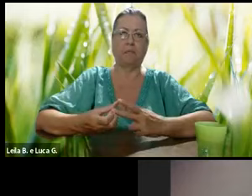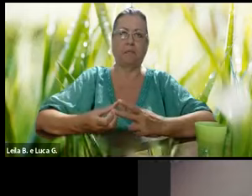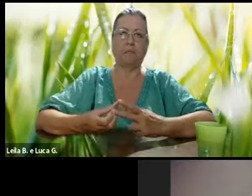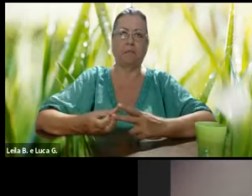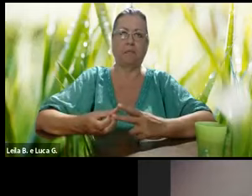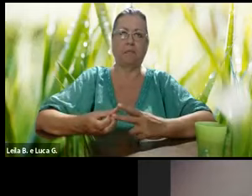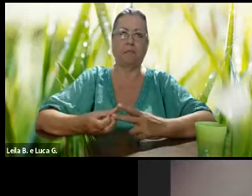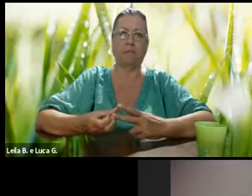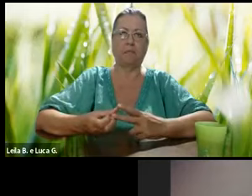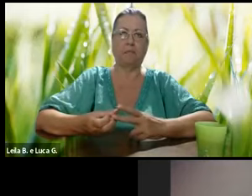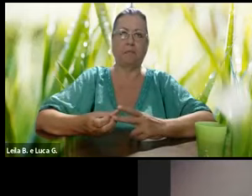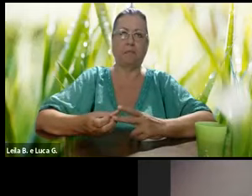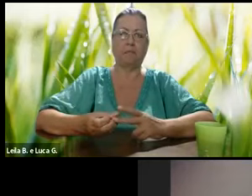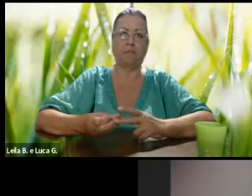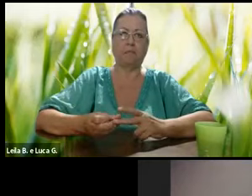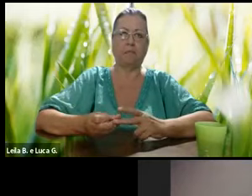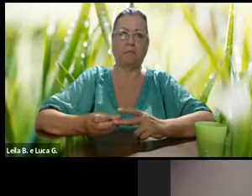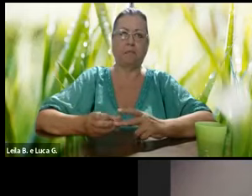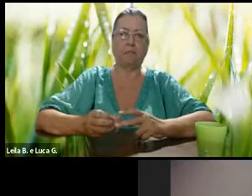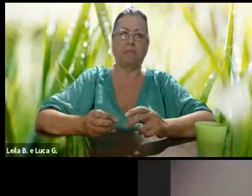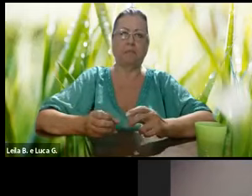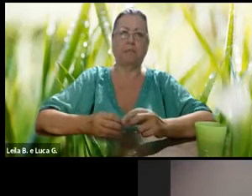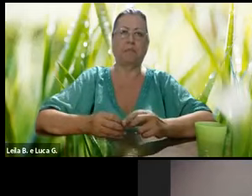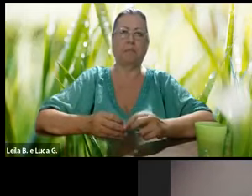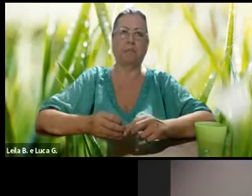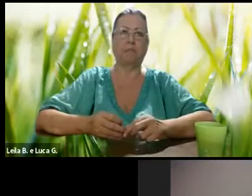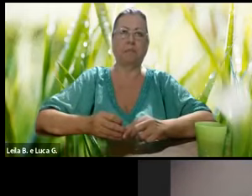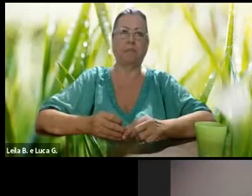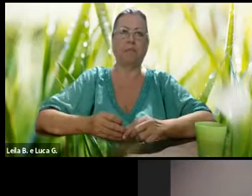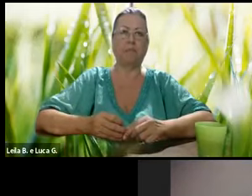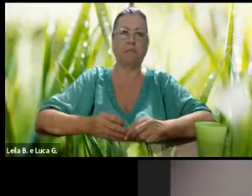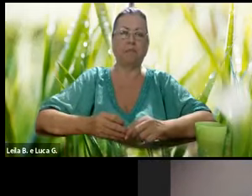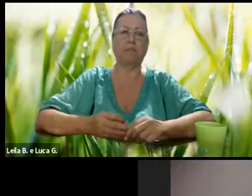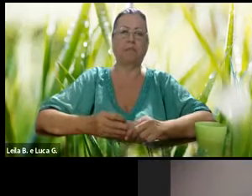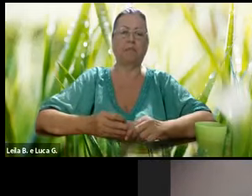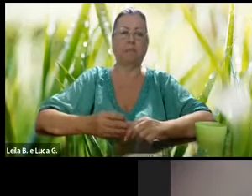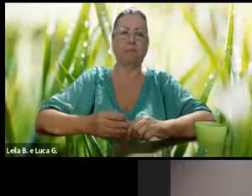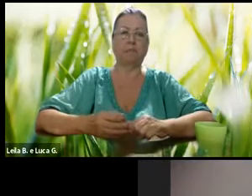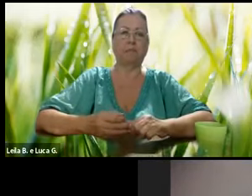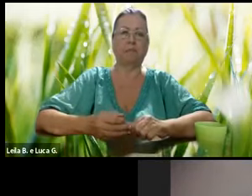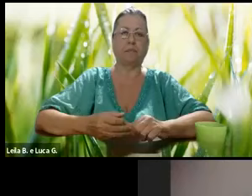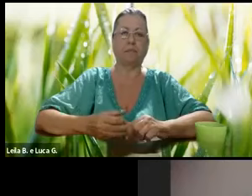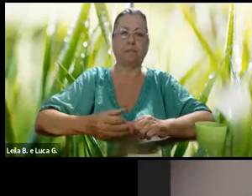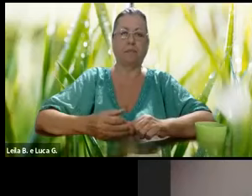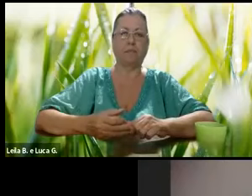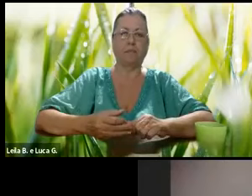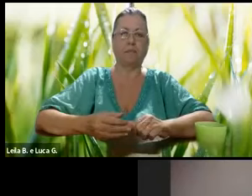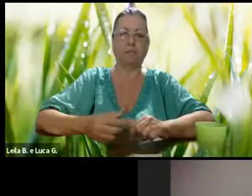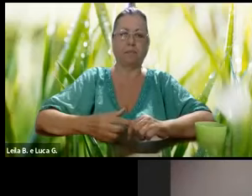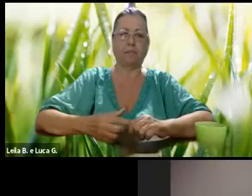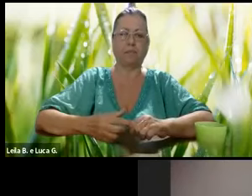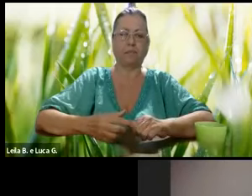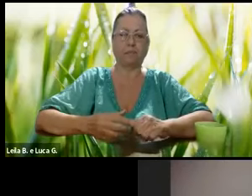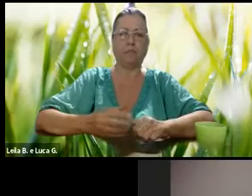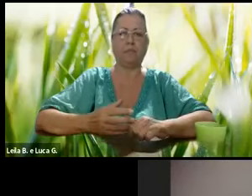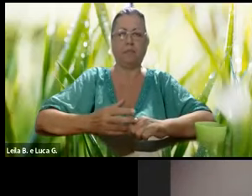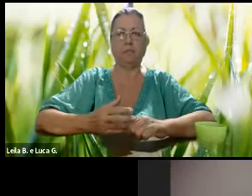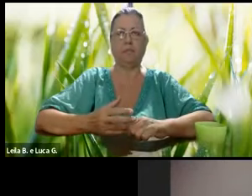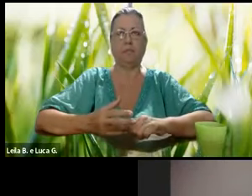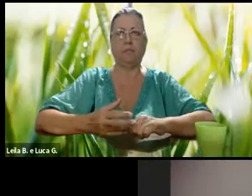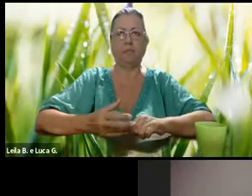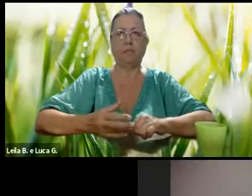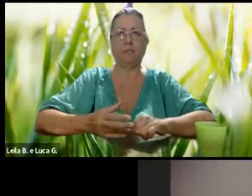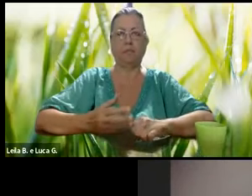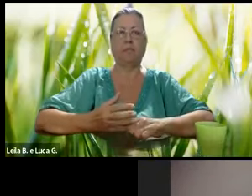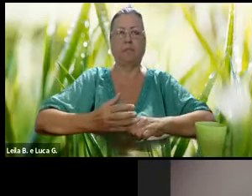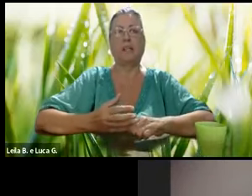dico sempre, cioè se, io lo dico sempre che se dovesse mai succedere qualcosa, perché era quello il momento giusto